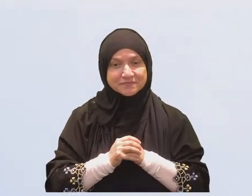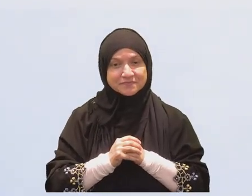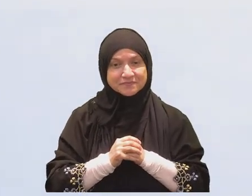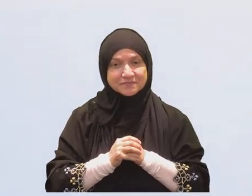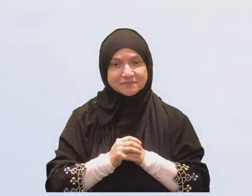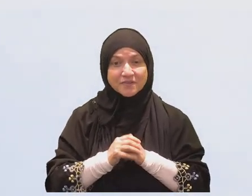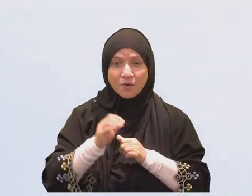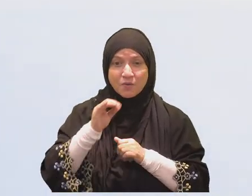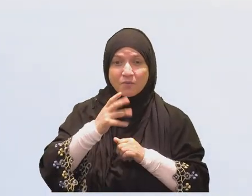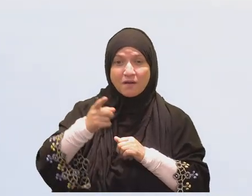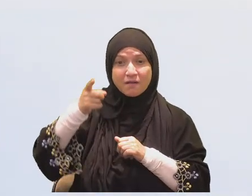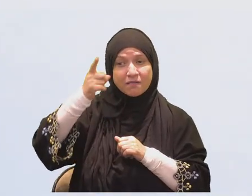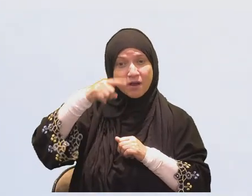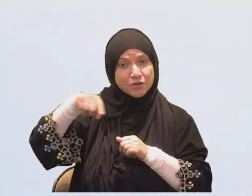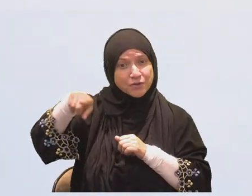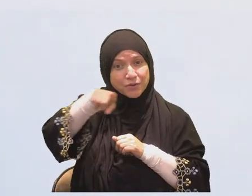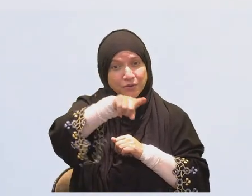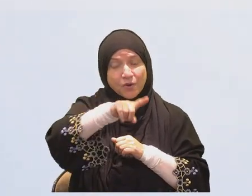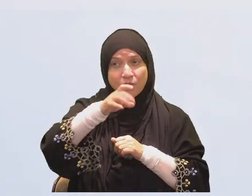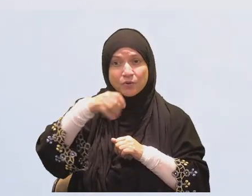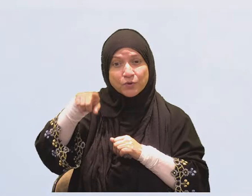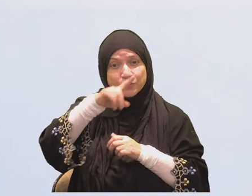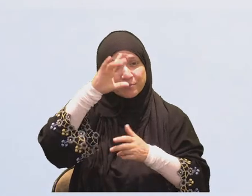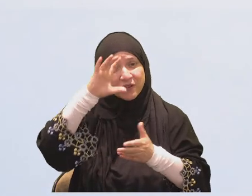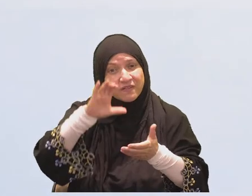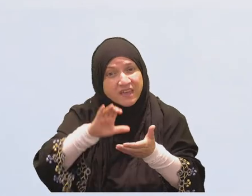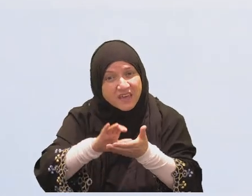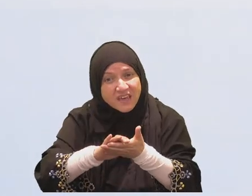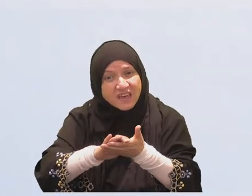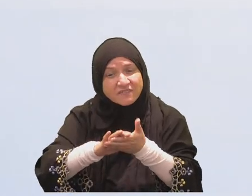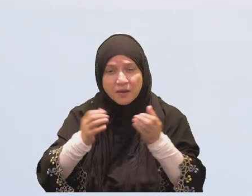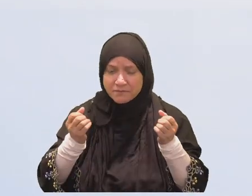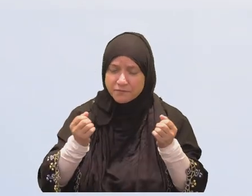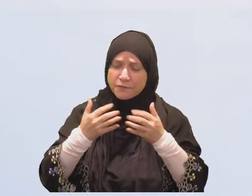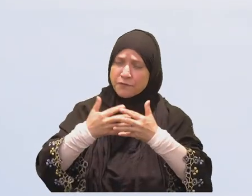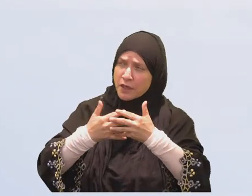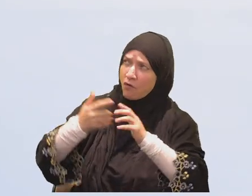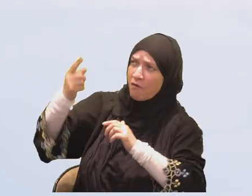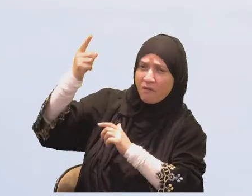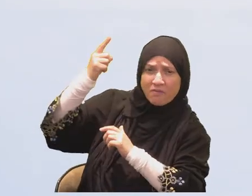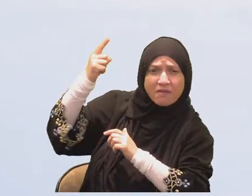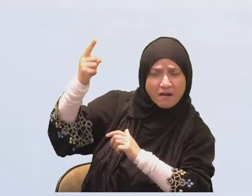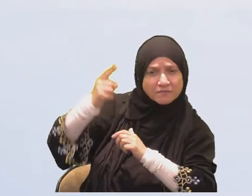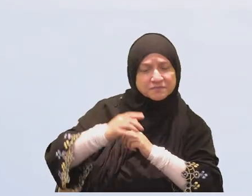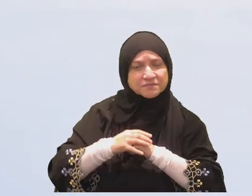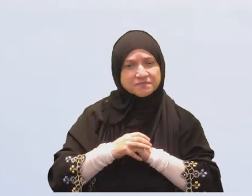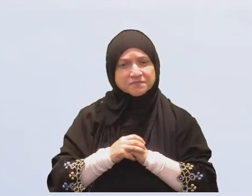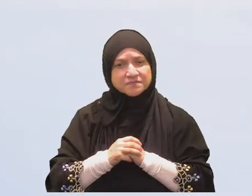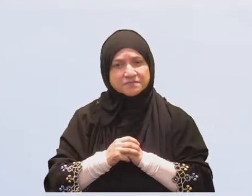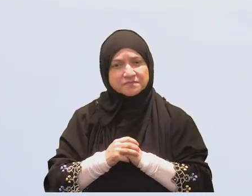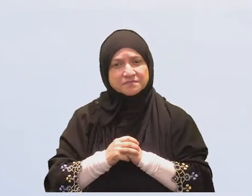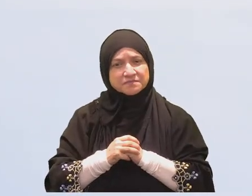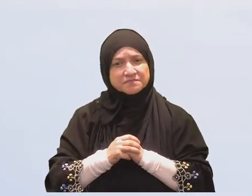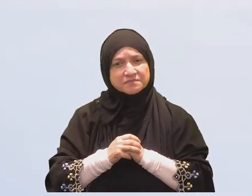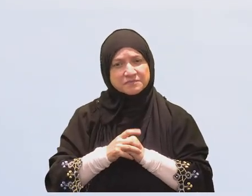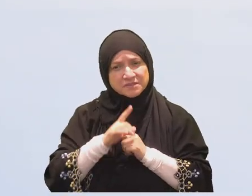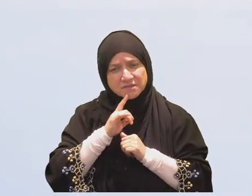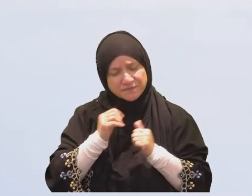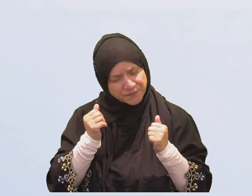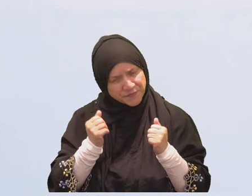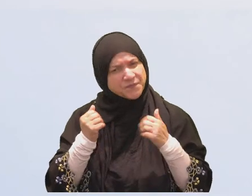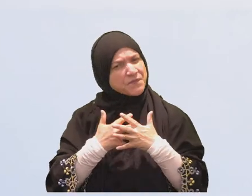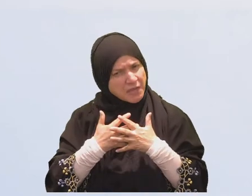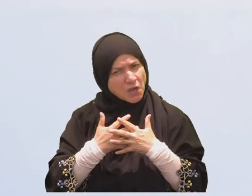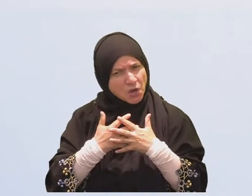تساءلون به والأرحام إن الله كان عليكم رقيبا يا أيها